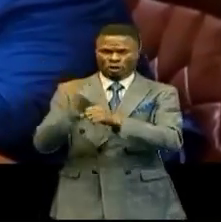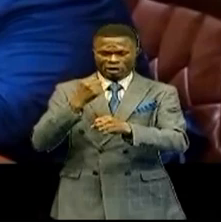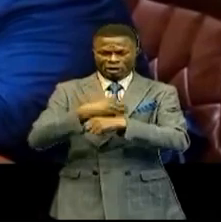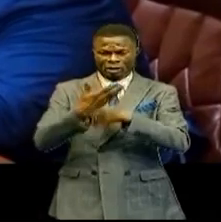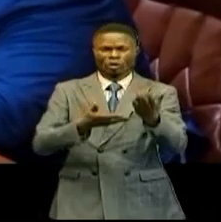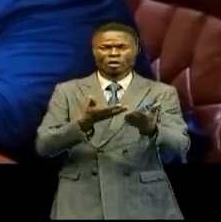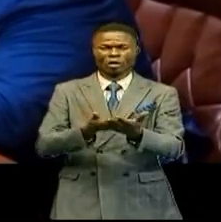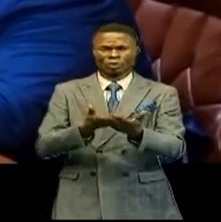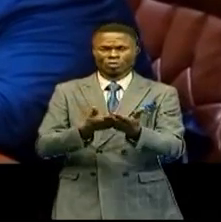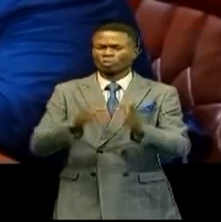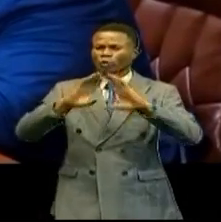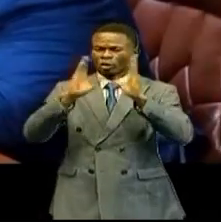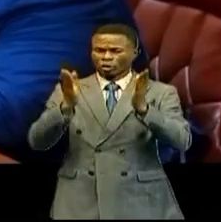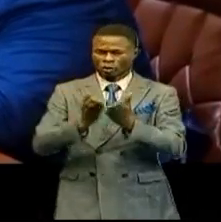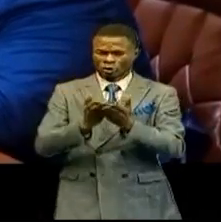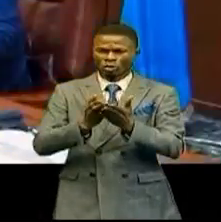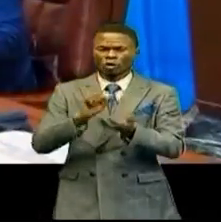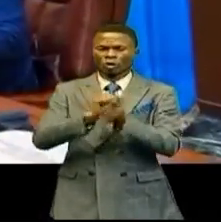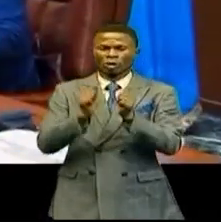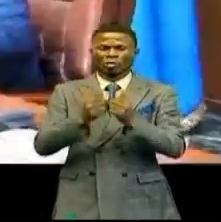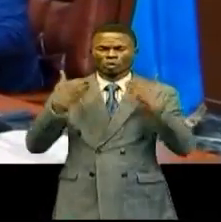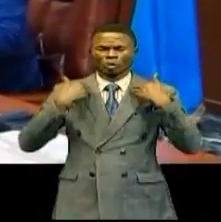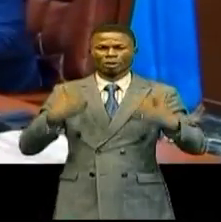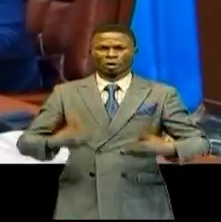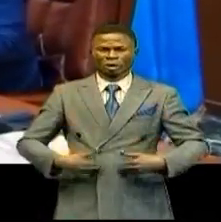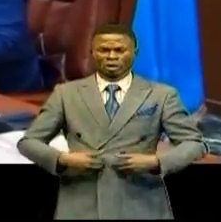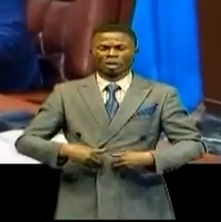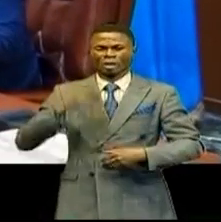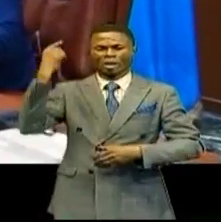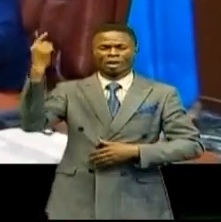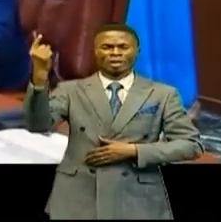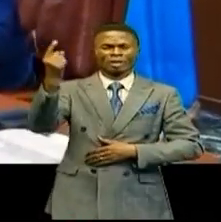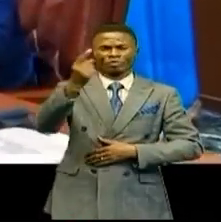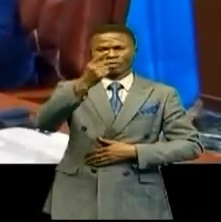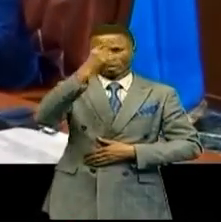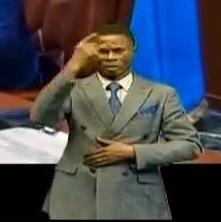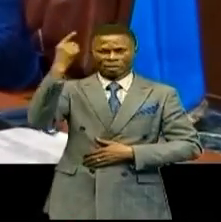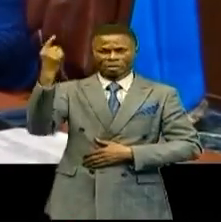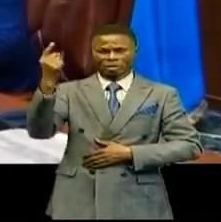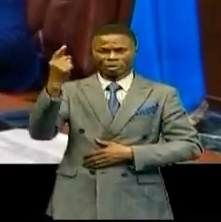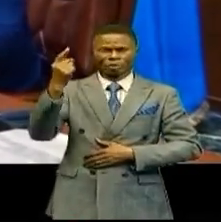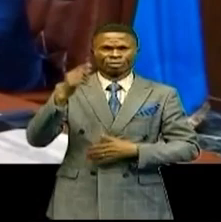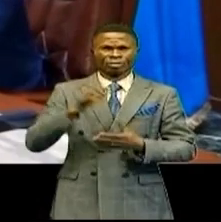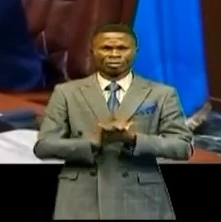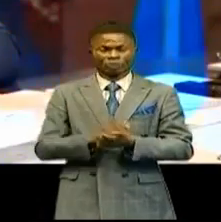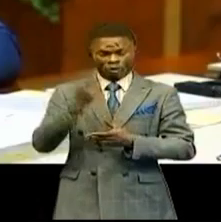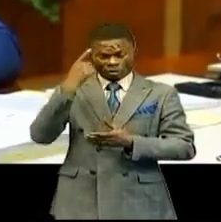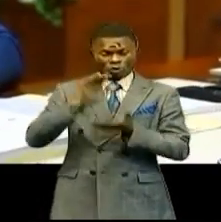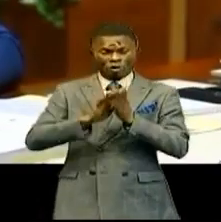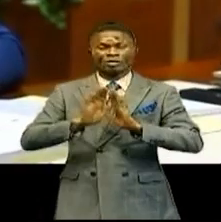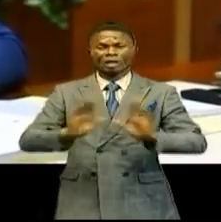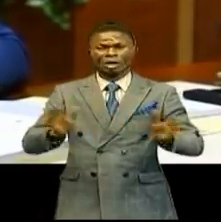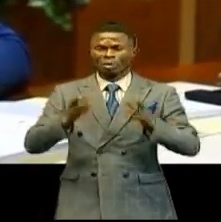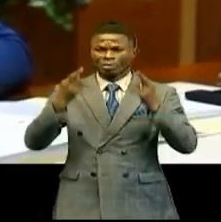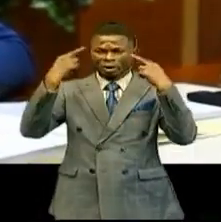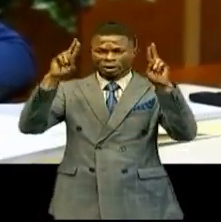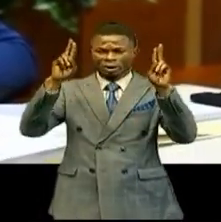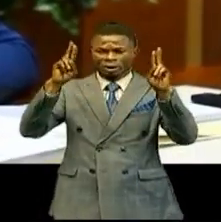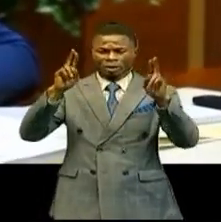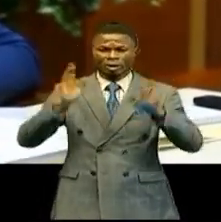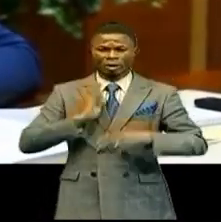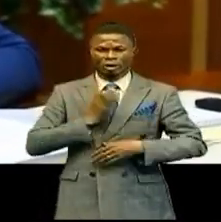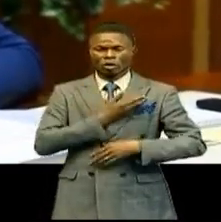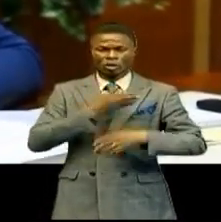l'opérationnalisation de toutes les phases de la couverture santé universelle. Pour y parvenir, le président de